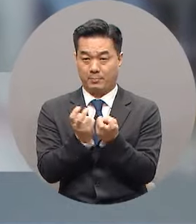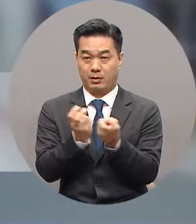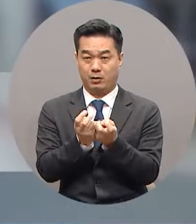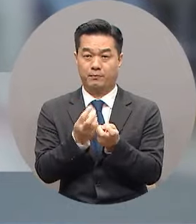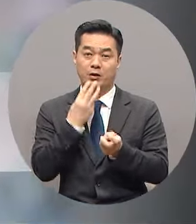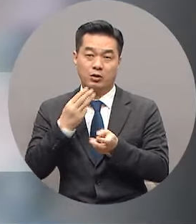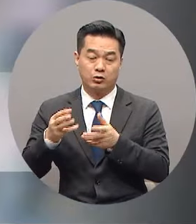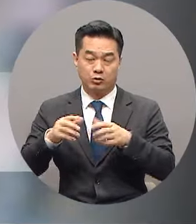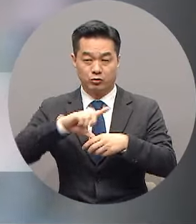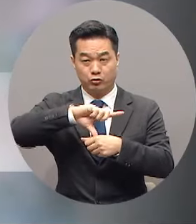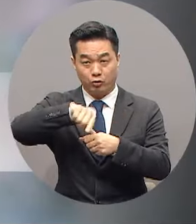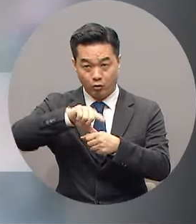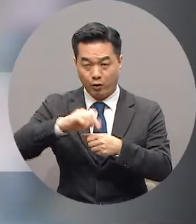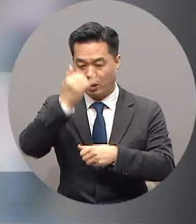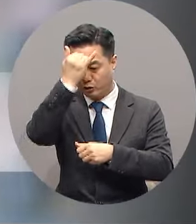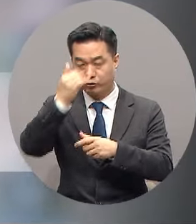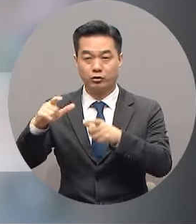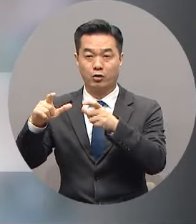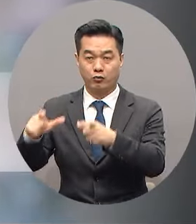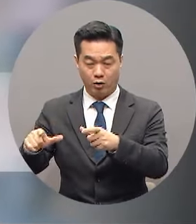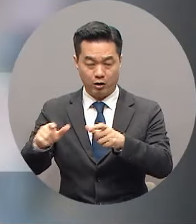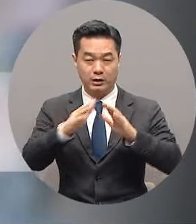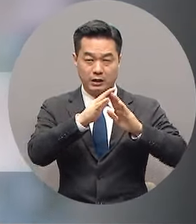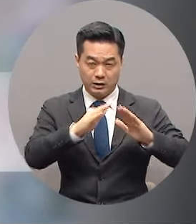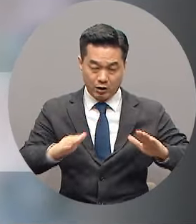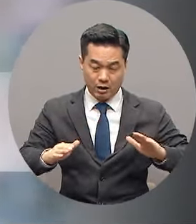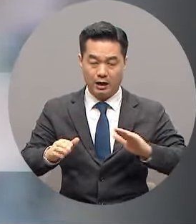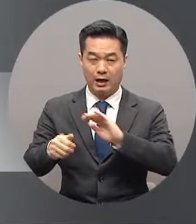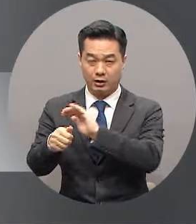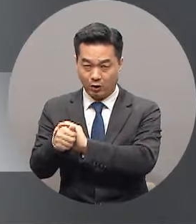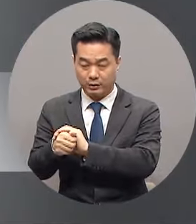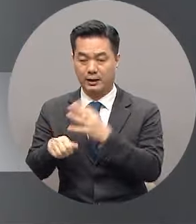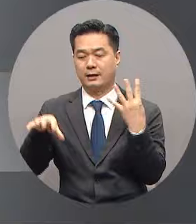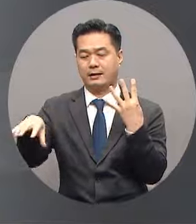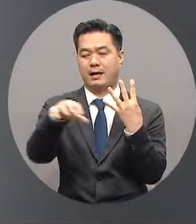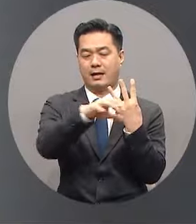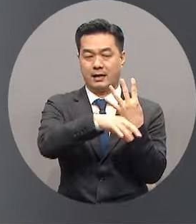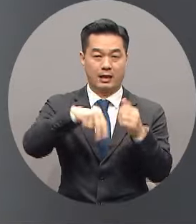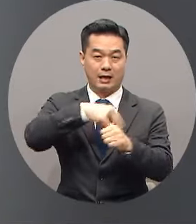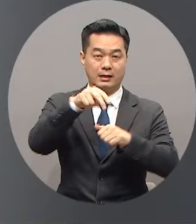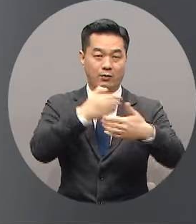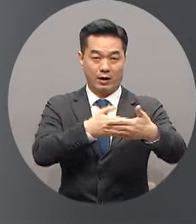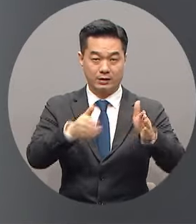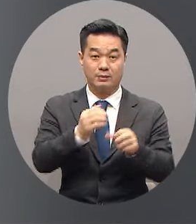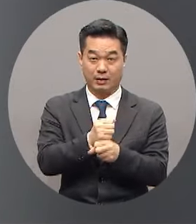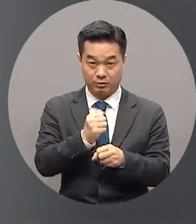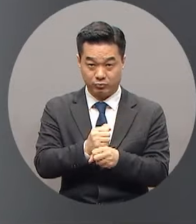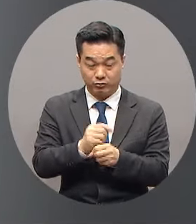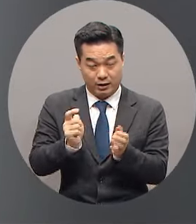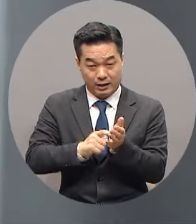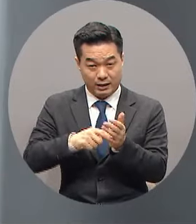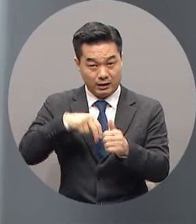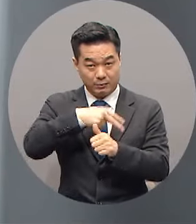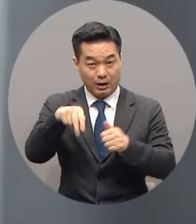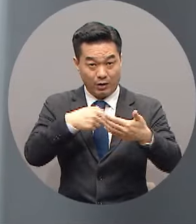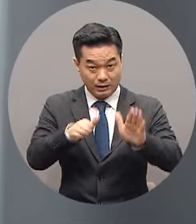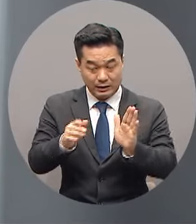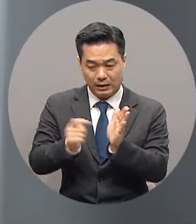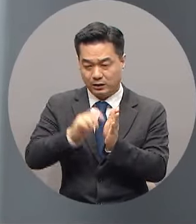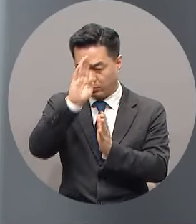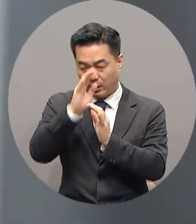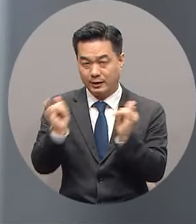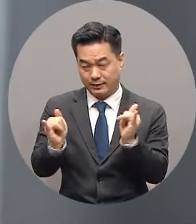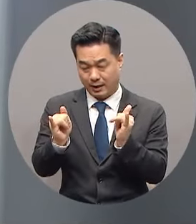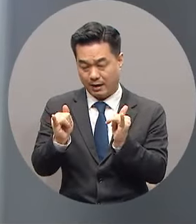충청권, 전라권, 경상권 등 4개 권역에 긴급 상황실을 개소합니다. 긴급 상황실은 응급 환자가 제때